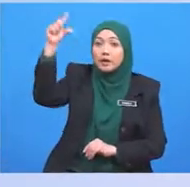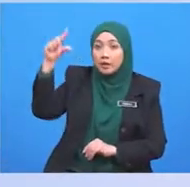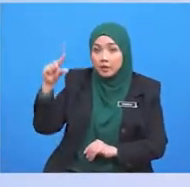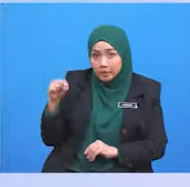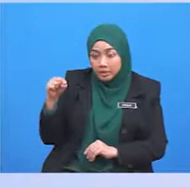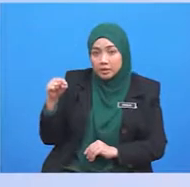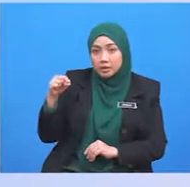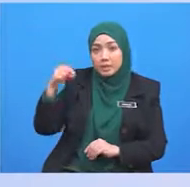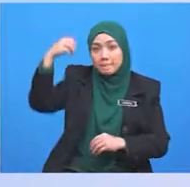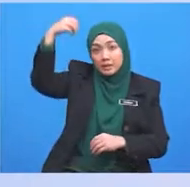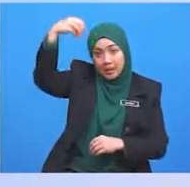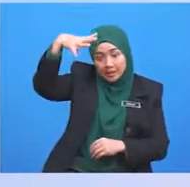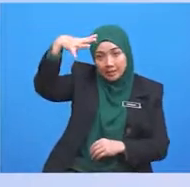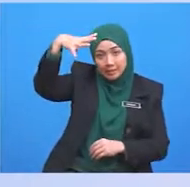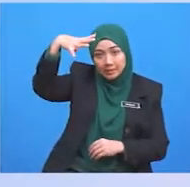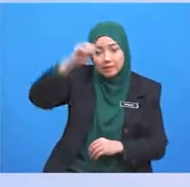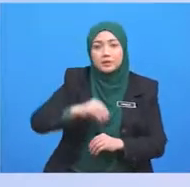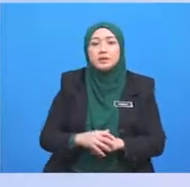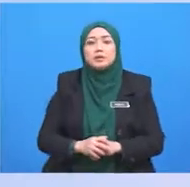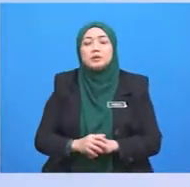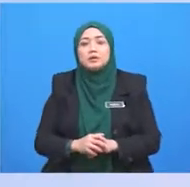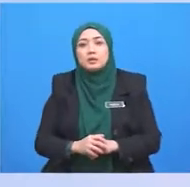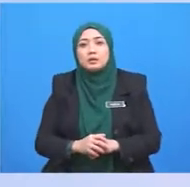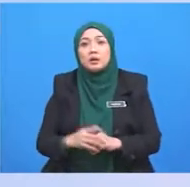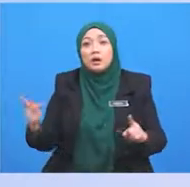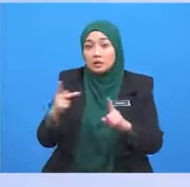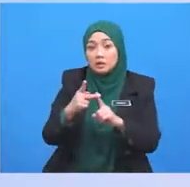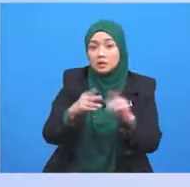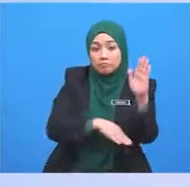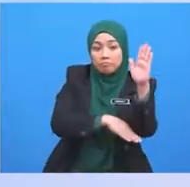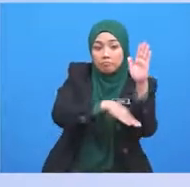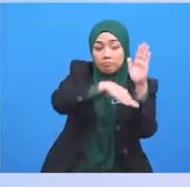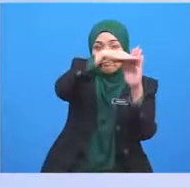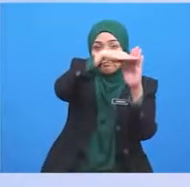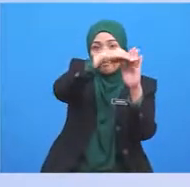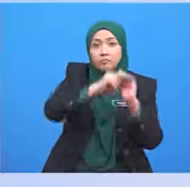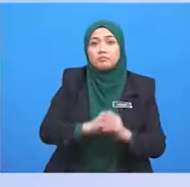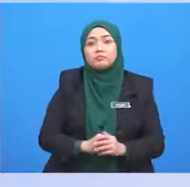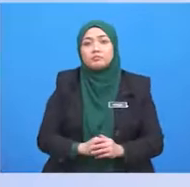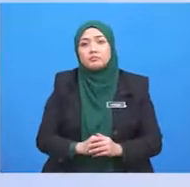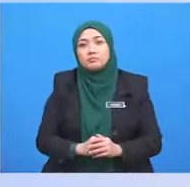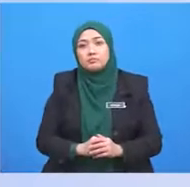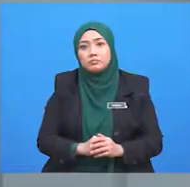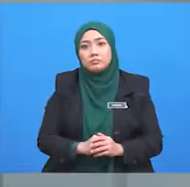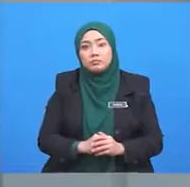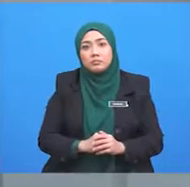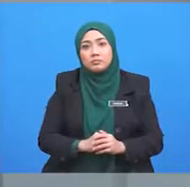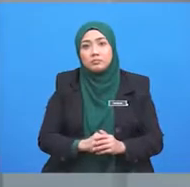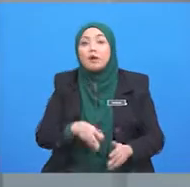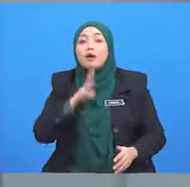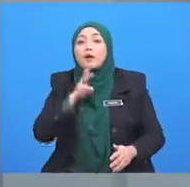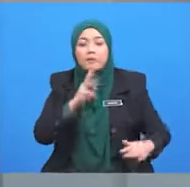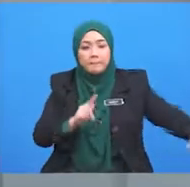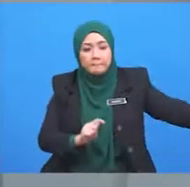mengakibatkan air pasang meningkat ke paras tertinggi. Air pasang maksimum ini kita namakan air pasang perbani.